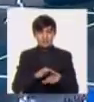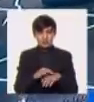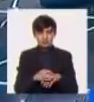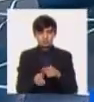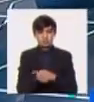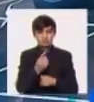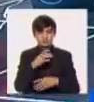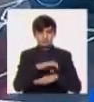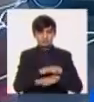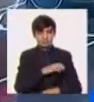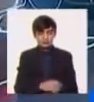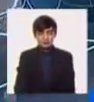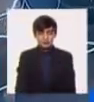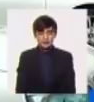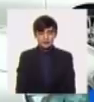диагнозы анықталған.